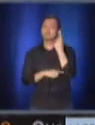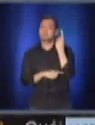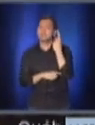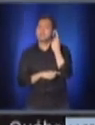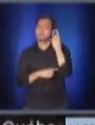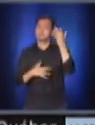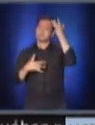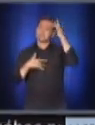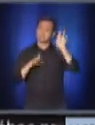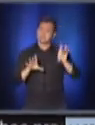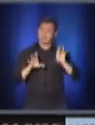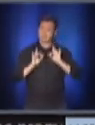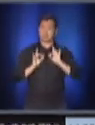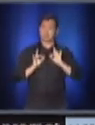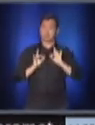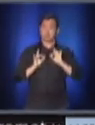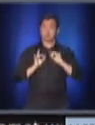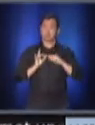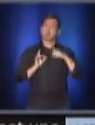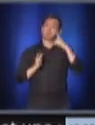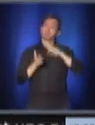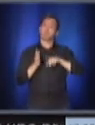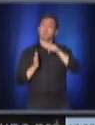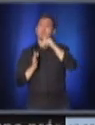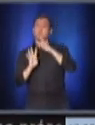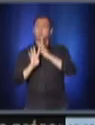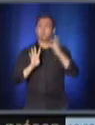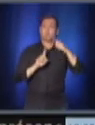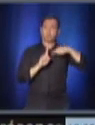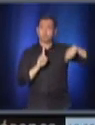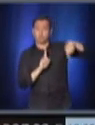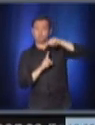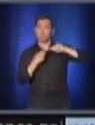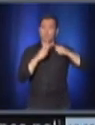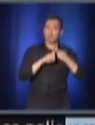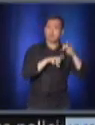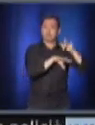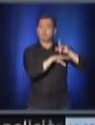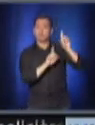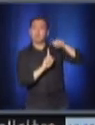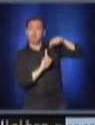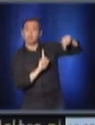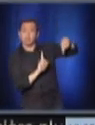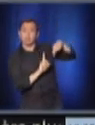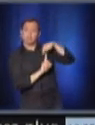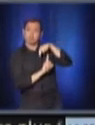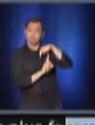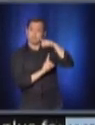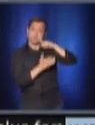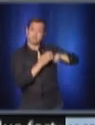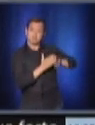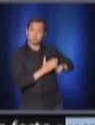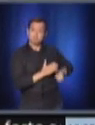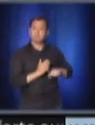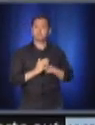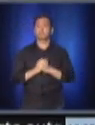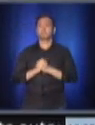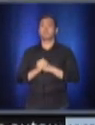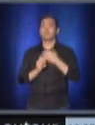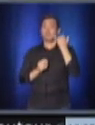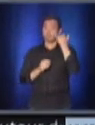traceurs de contact. Nous sommes en mesure de le faire maintenant. Mais qu'est-ce qui vous préoccupe? Combien d'éclosions le système